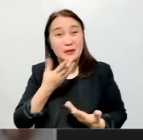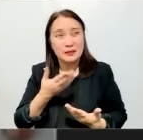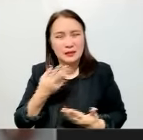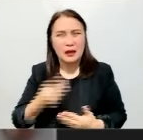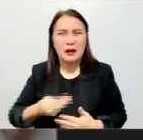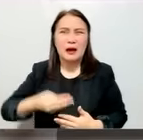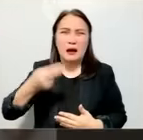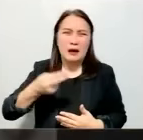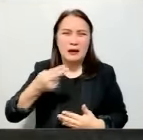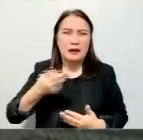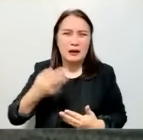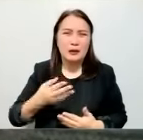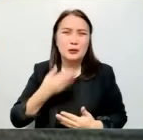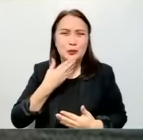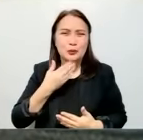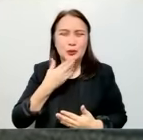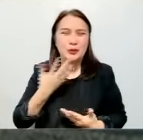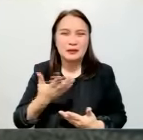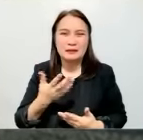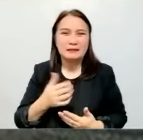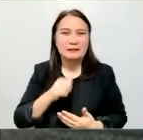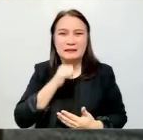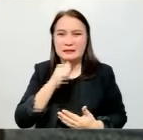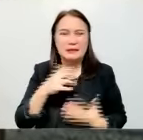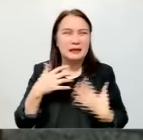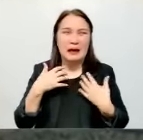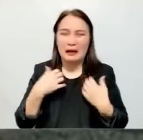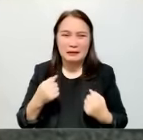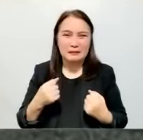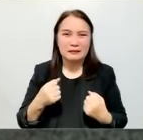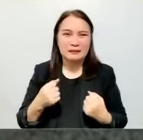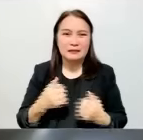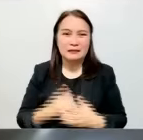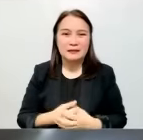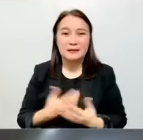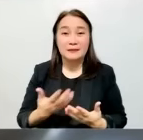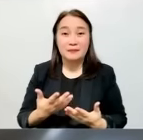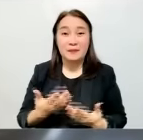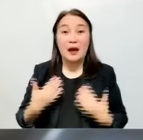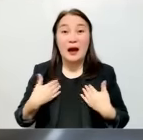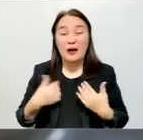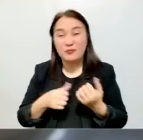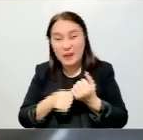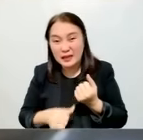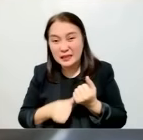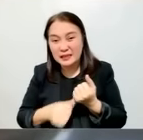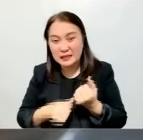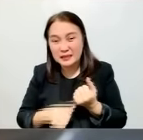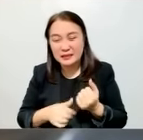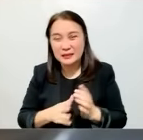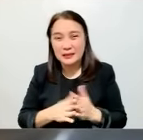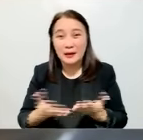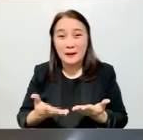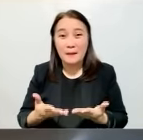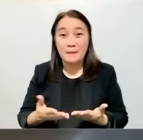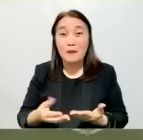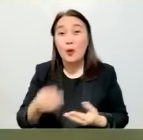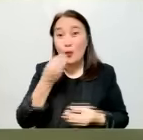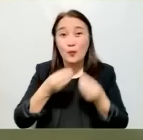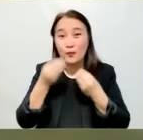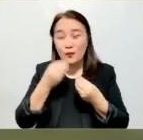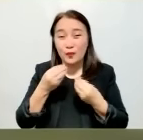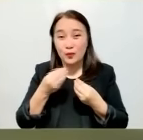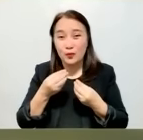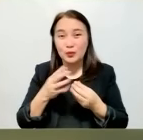nakayanan ang heat. Uso rin daw ang diarrhea dahil mabilis masira ang pagkain kapag mainit ang panahon. Makabubuti